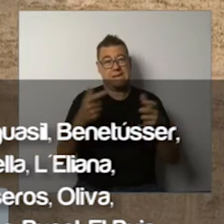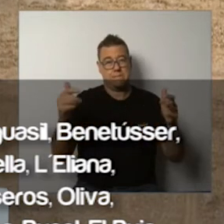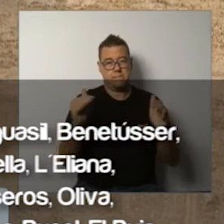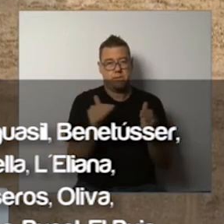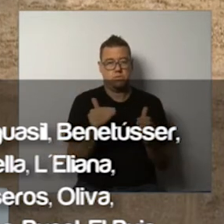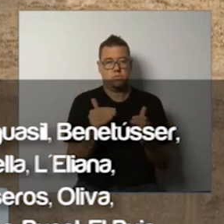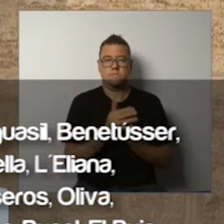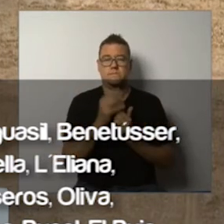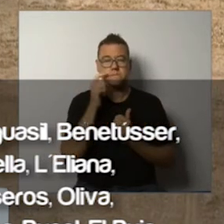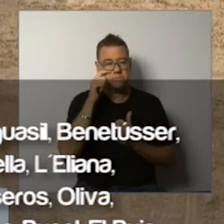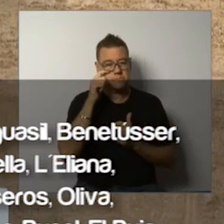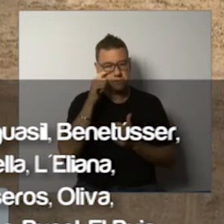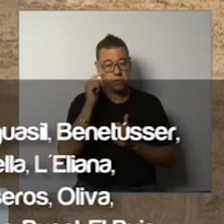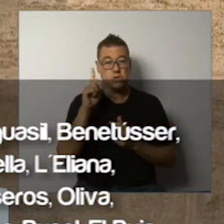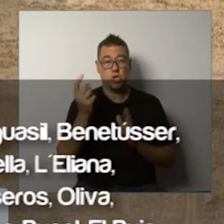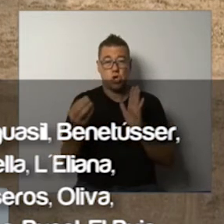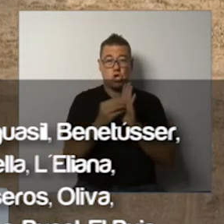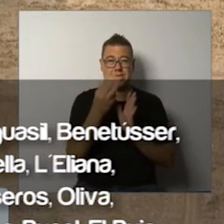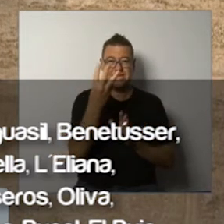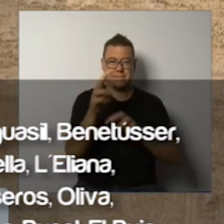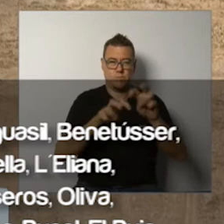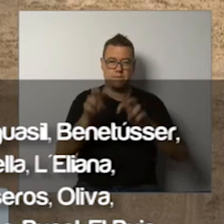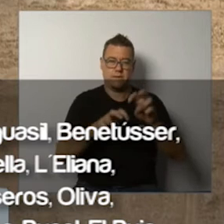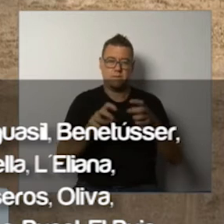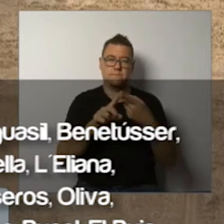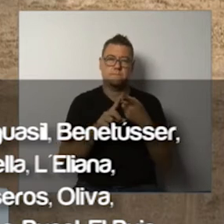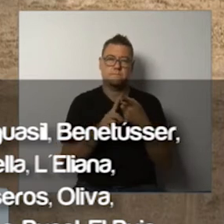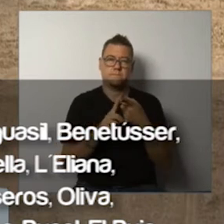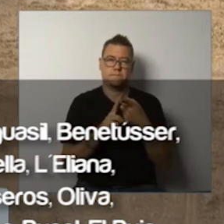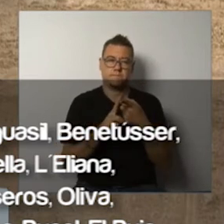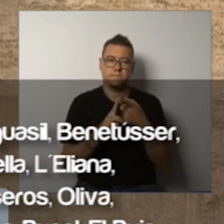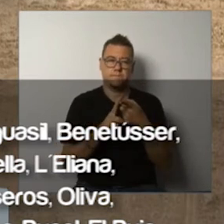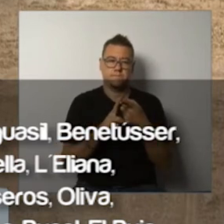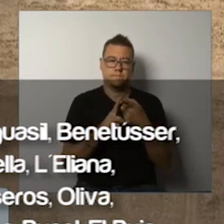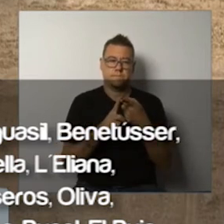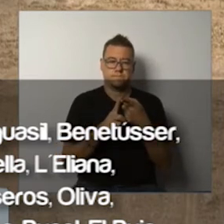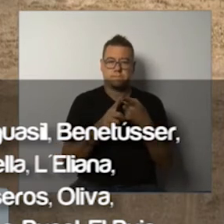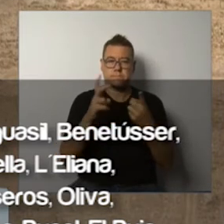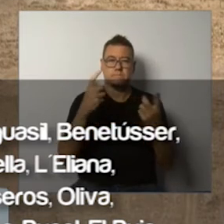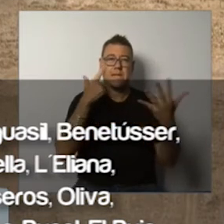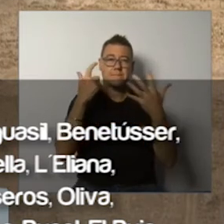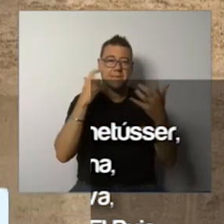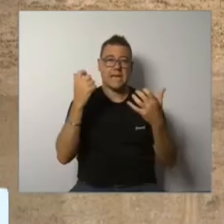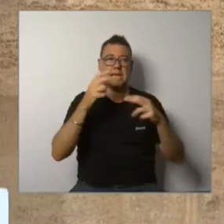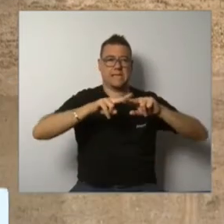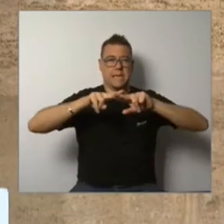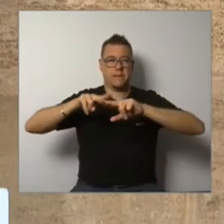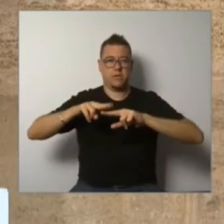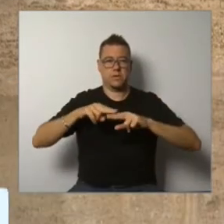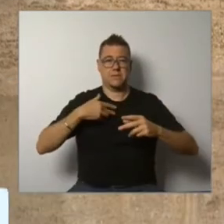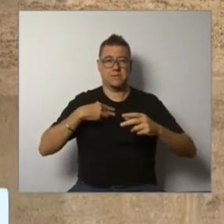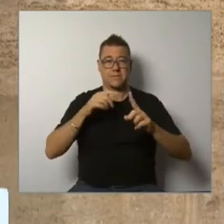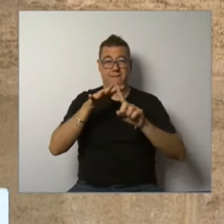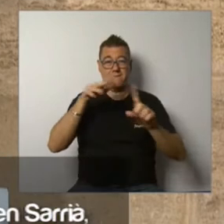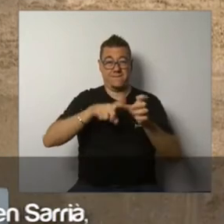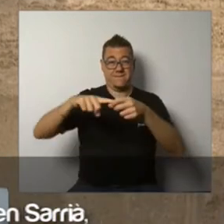i simplement en tres modificacions. Respecte, en primer lloc, als espectacles i celebracions, l'aforament es